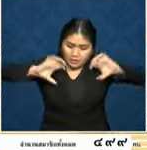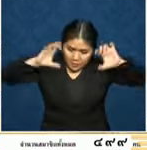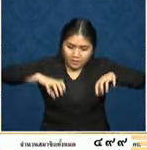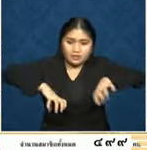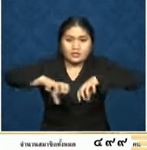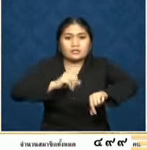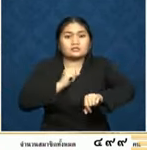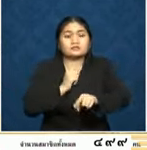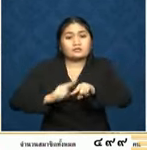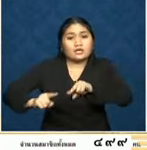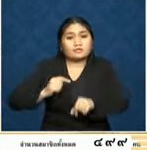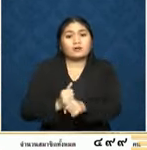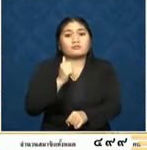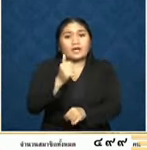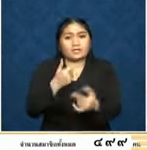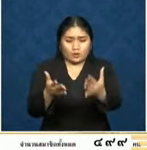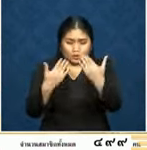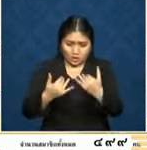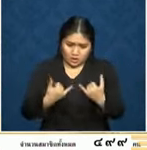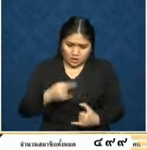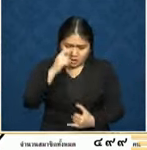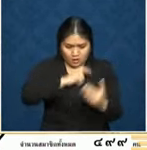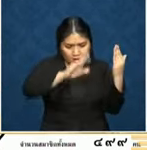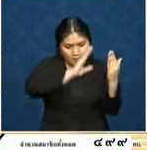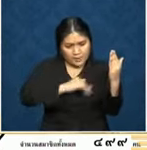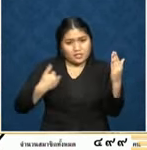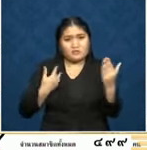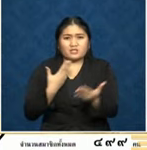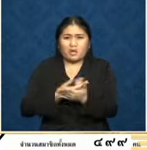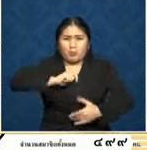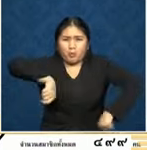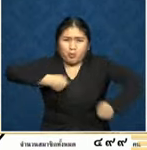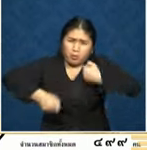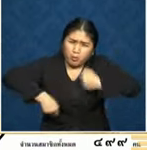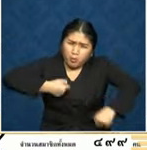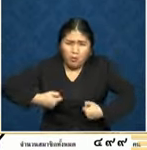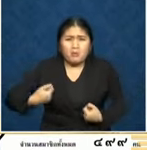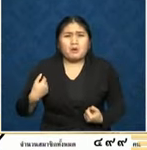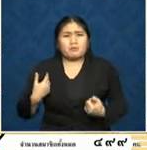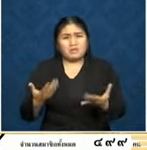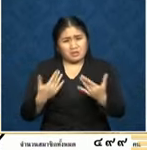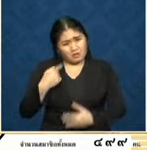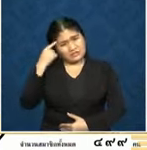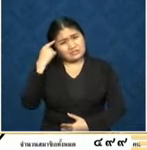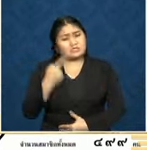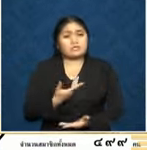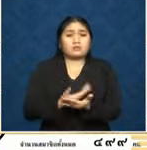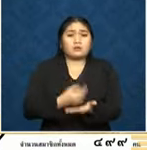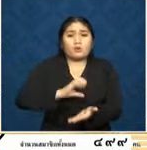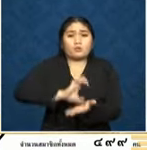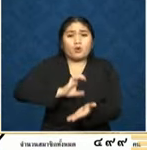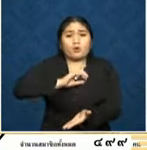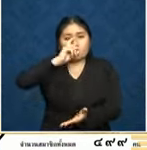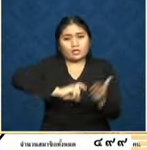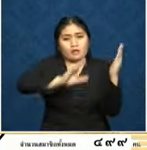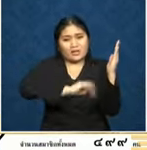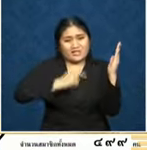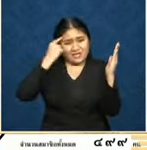แต่ในระยะหลังเนี่ยผมสังเกตหลังจากประเทศไทยเรามีรายจ่ายมากขึ้นนะครับปีงบประมาณของประเทศเนี่ยสังเก